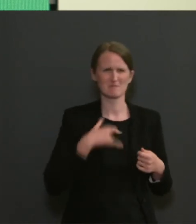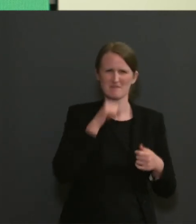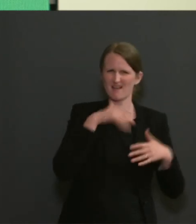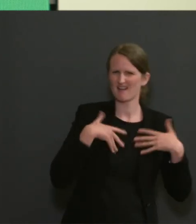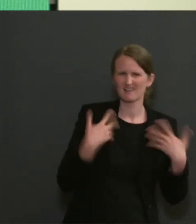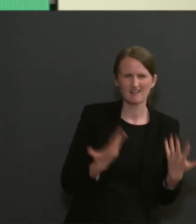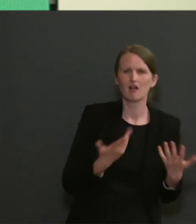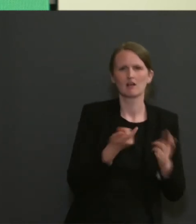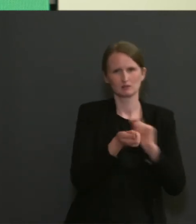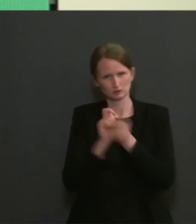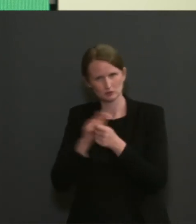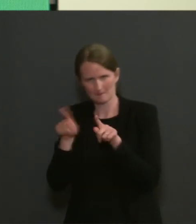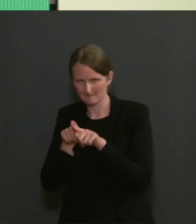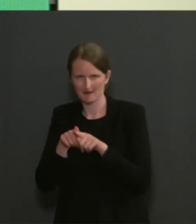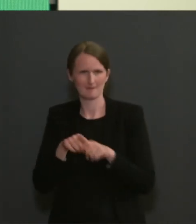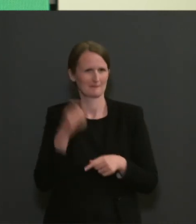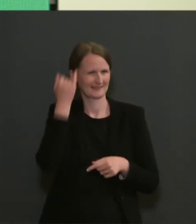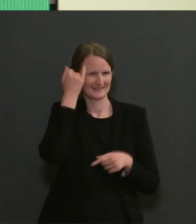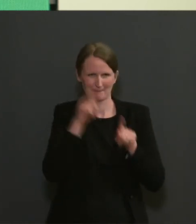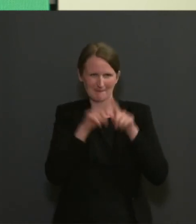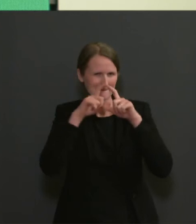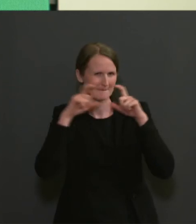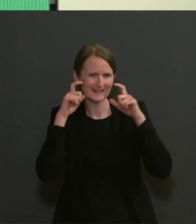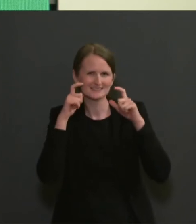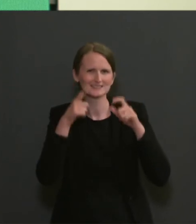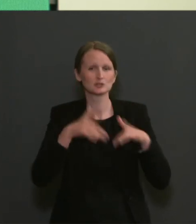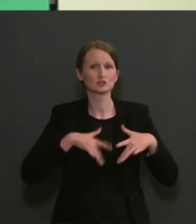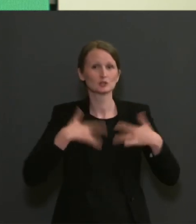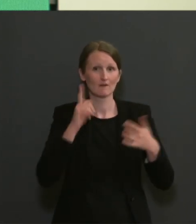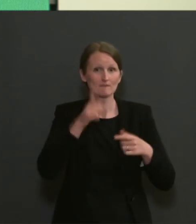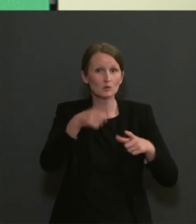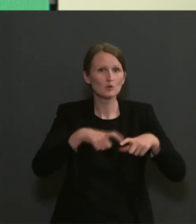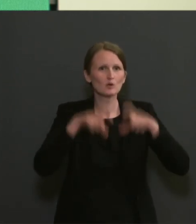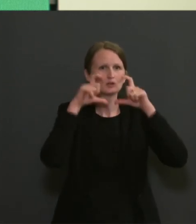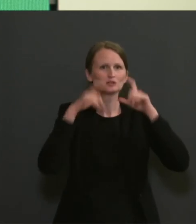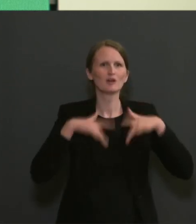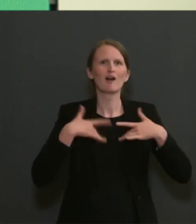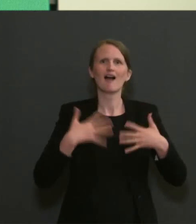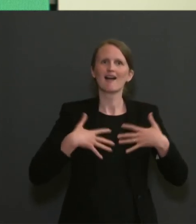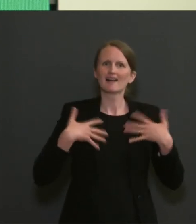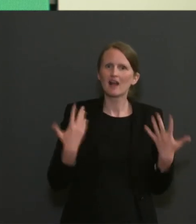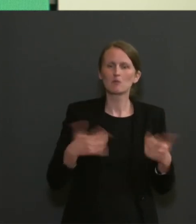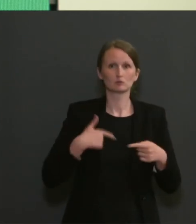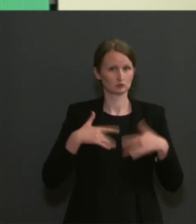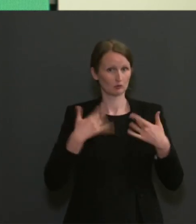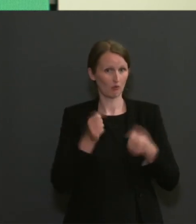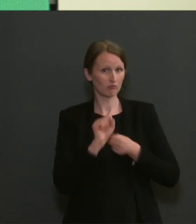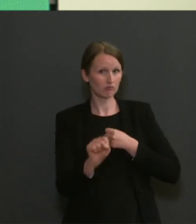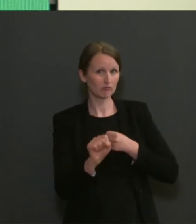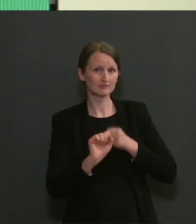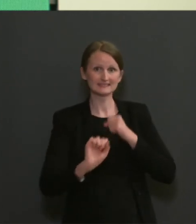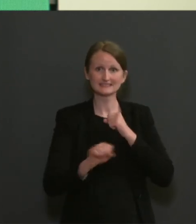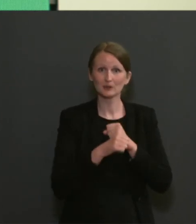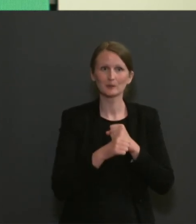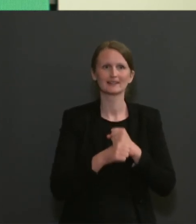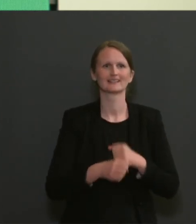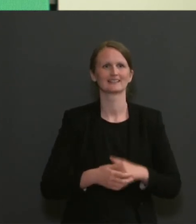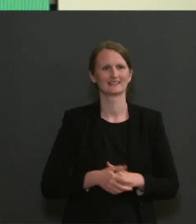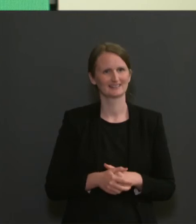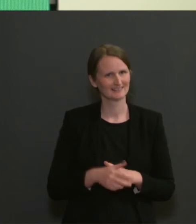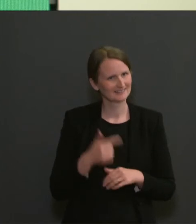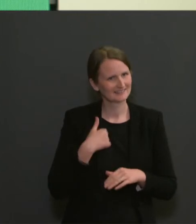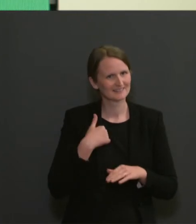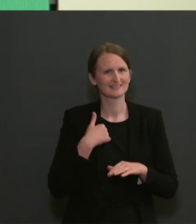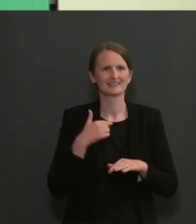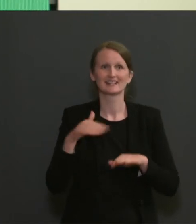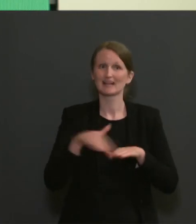surtout qu'il lui donne une efficacité. Et l'efficacité, je le redis, c'est qu'il couvre le nez sans tomber, qu'il couvre le menton,